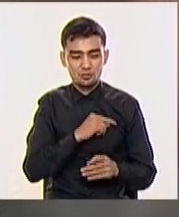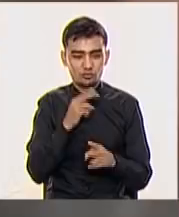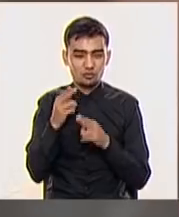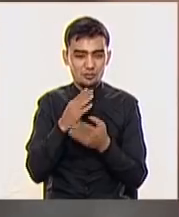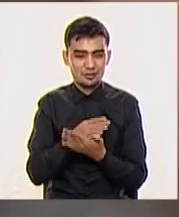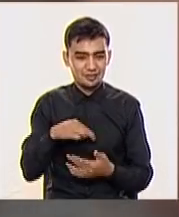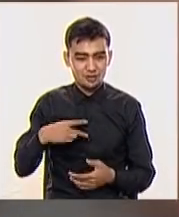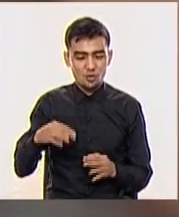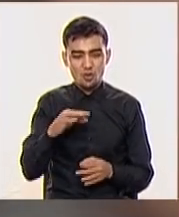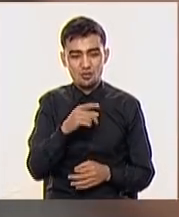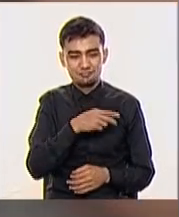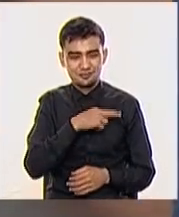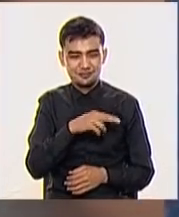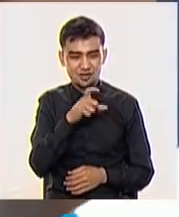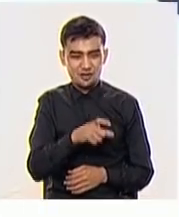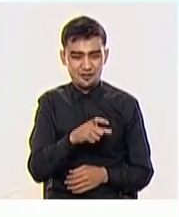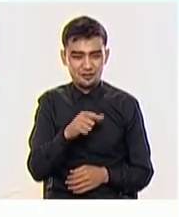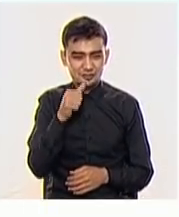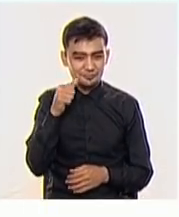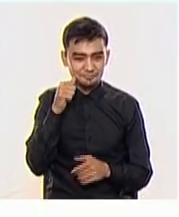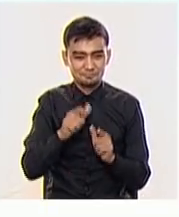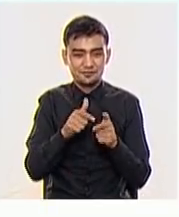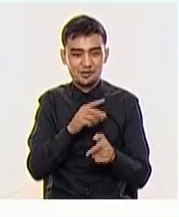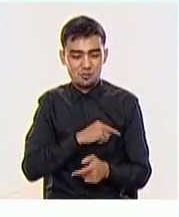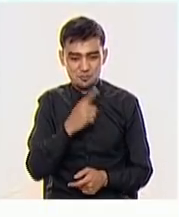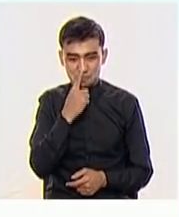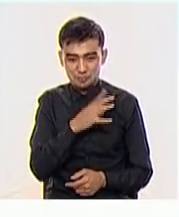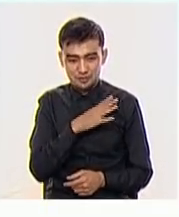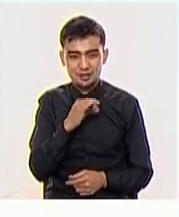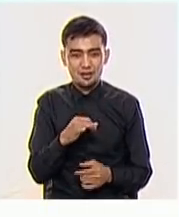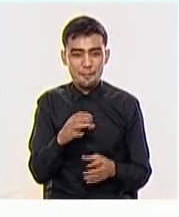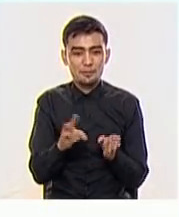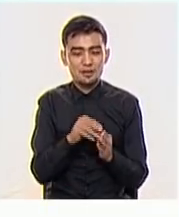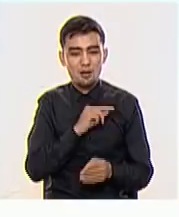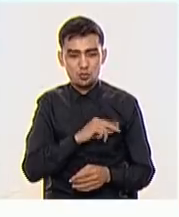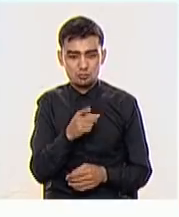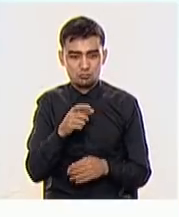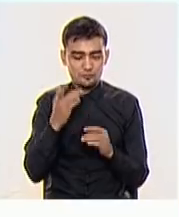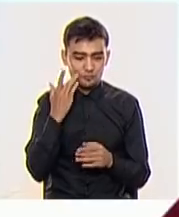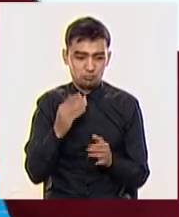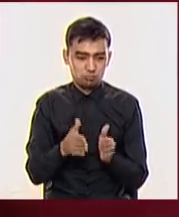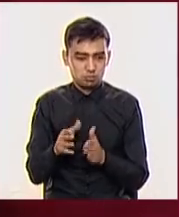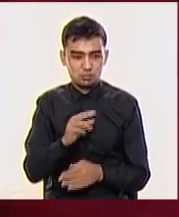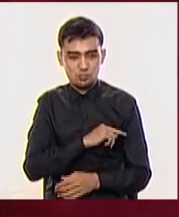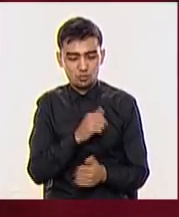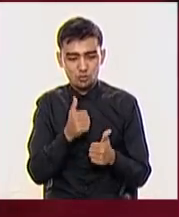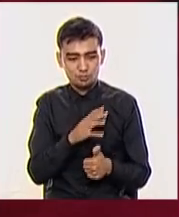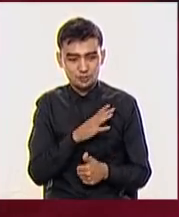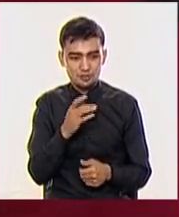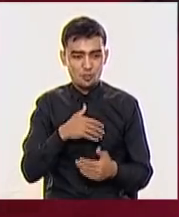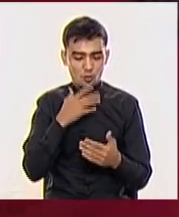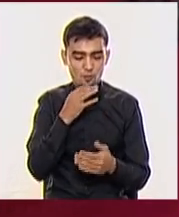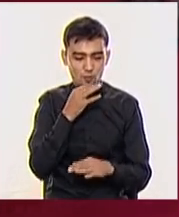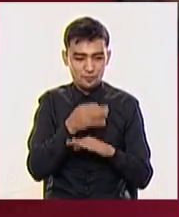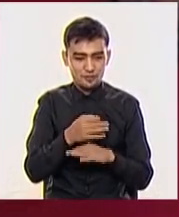Марқұм Әсем Нұрғалиева жұмысқа былтыр тамыз айында ғана орналасыпты. Әріптестерінің айтуынша, жұмысына тиянақты, жауапты және еңбекқор